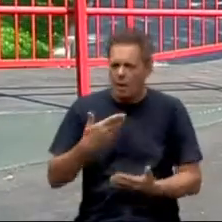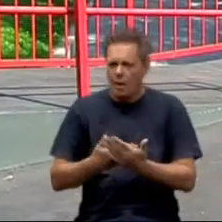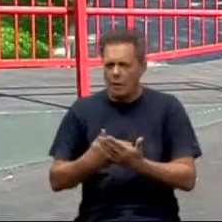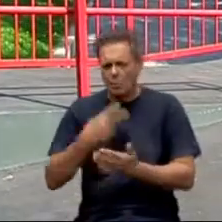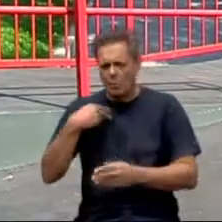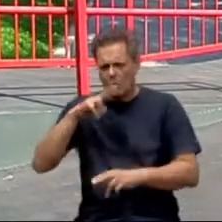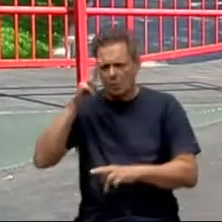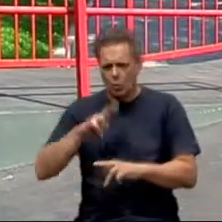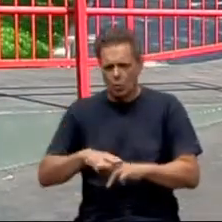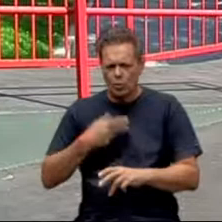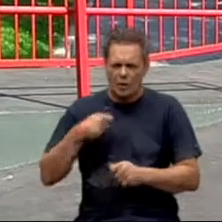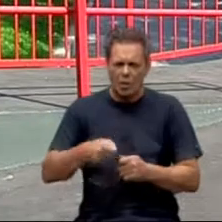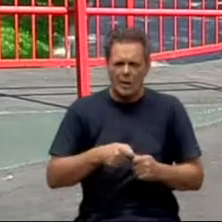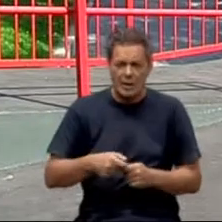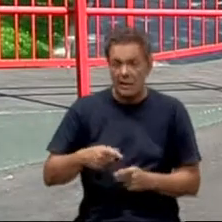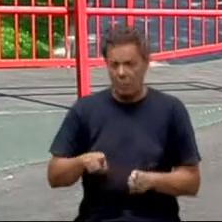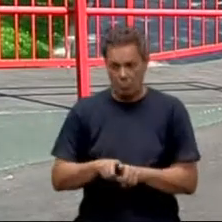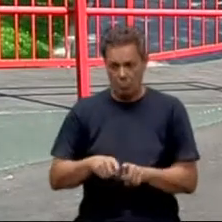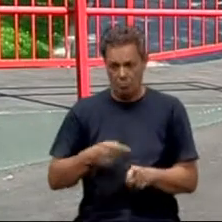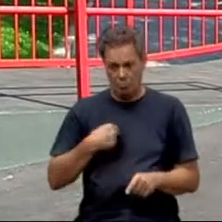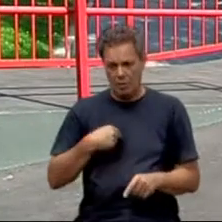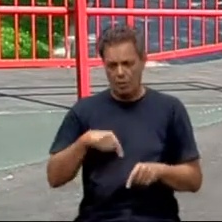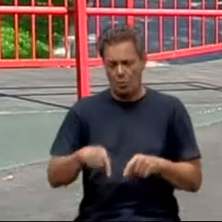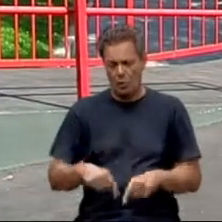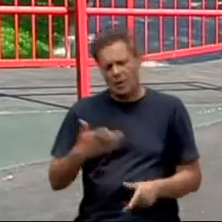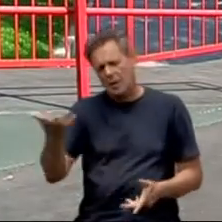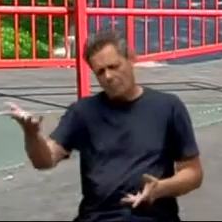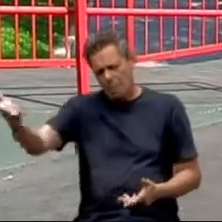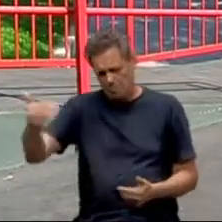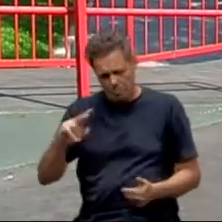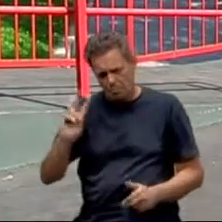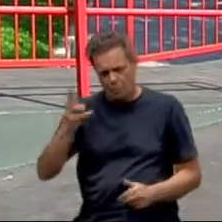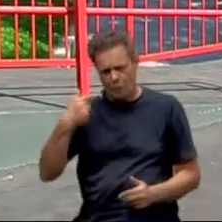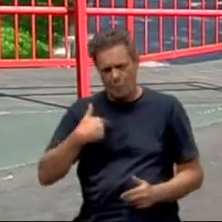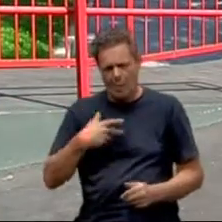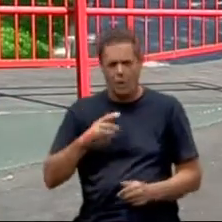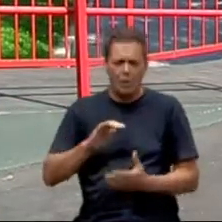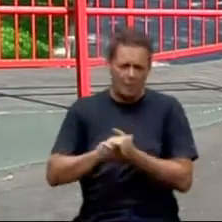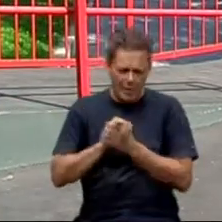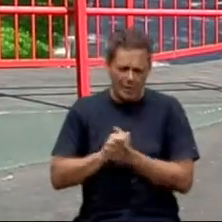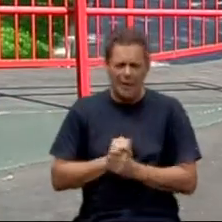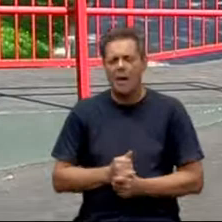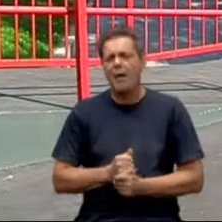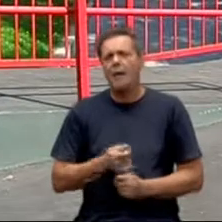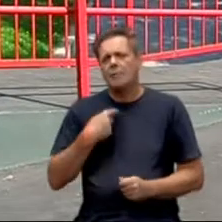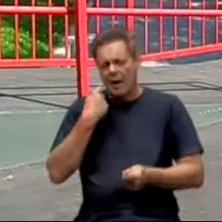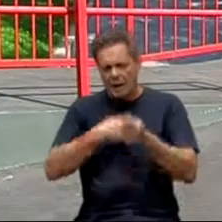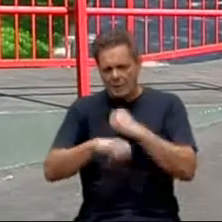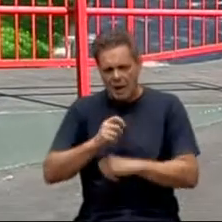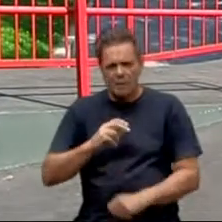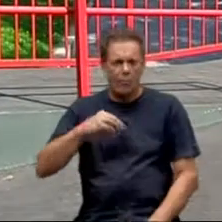odlučili organizirati i mi nešto ovdje kod nas, tako da mi ugostimo naše prijatelje koje smo upoznali, da razmijenimo još neka nova